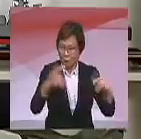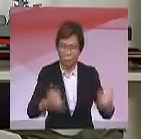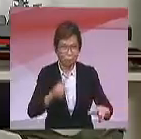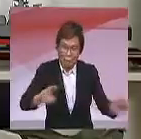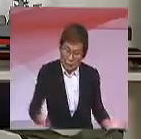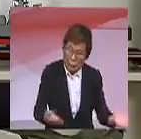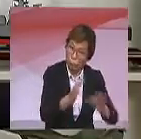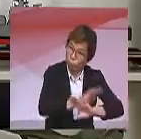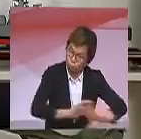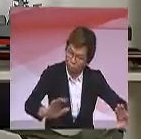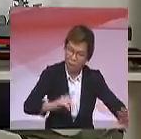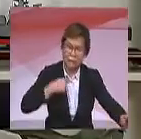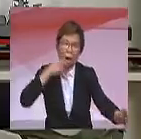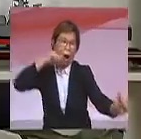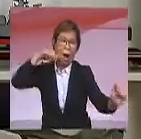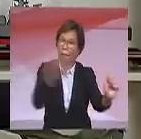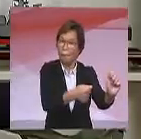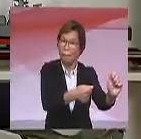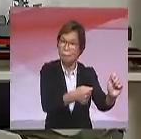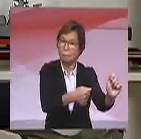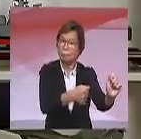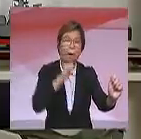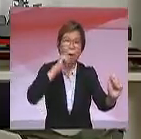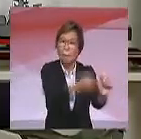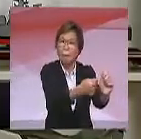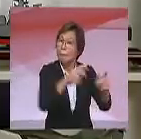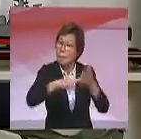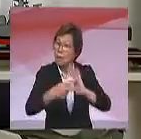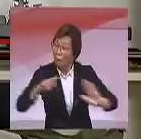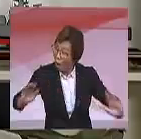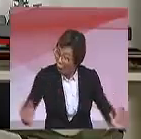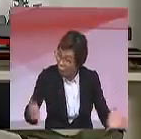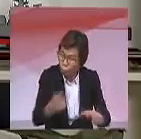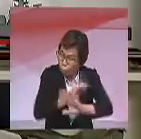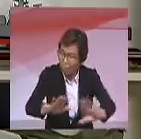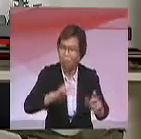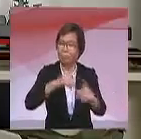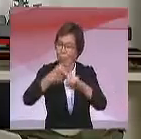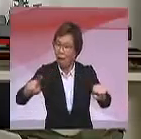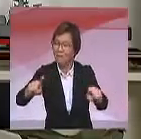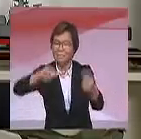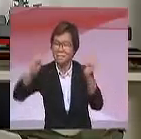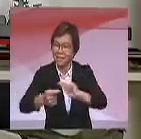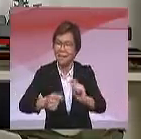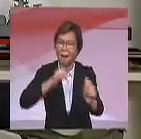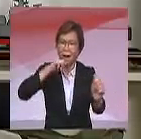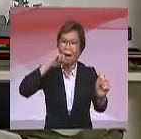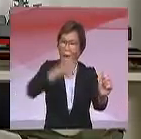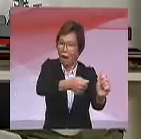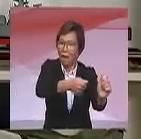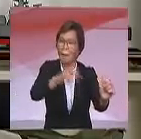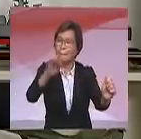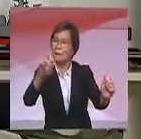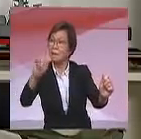lagi. Kita mengarahkan. Jadi untuk maknanya tidak, bukan galakkan lagi tapi arahan. MITI akan mengeluarkan